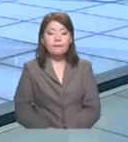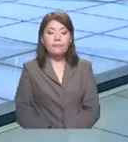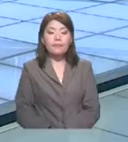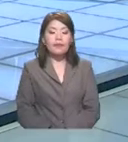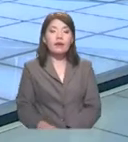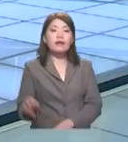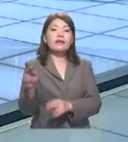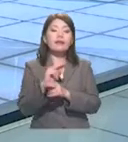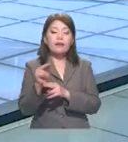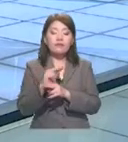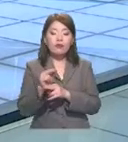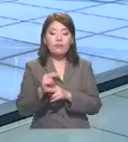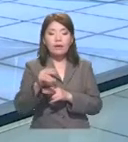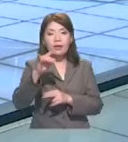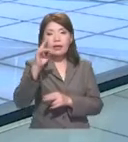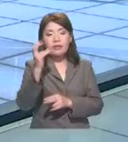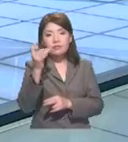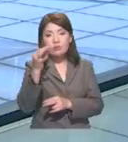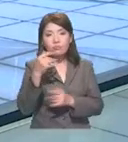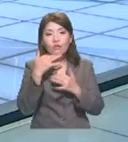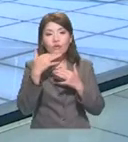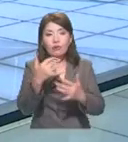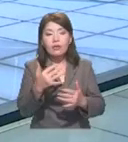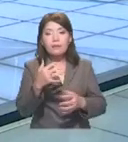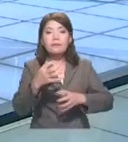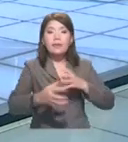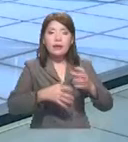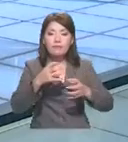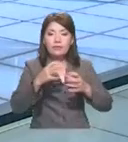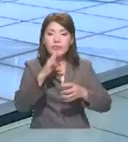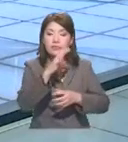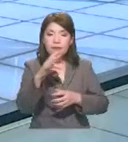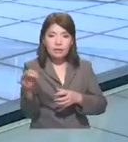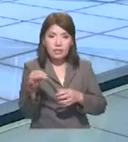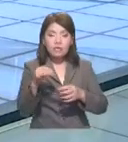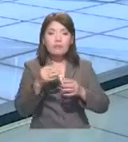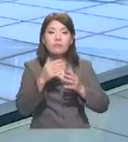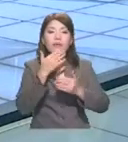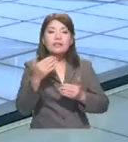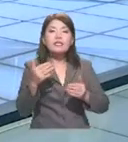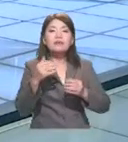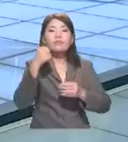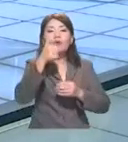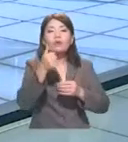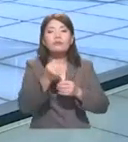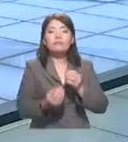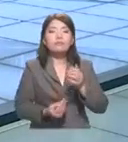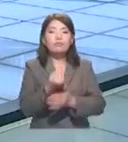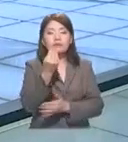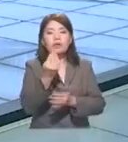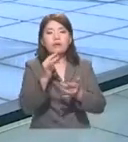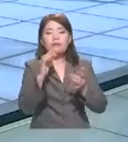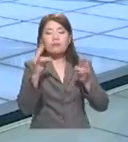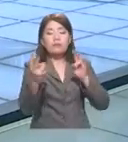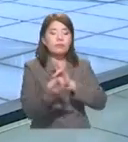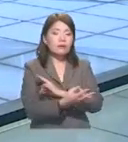Реформы Касым-Жомарта Токаева все больше привлекают внимание мировых СМИ. Десятки изданий за последнее время опубликовали целые статьи, где